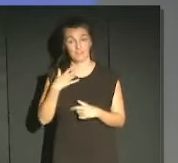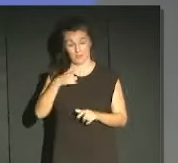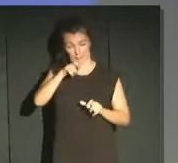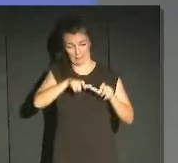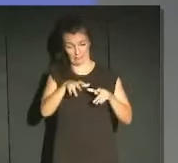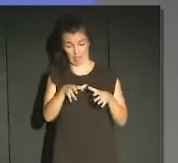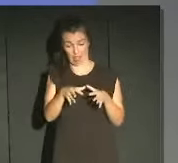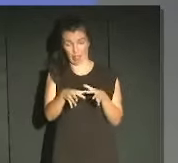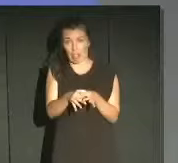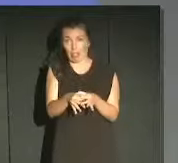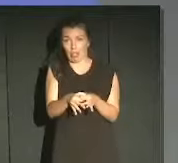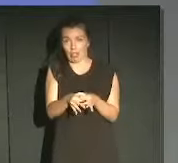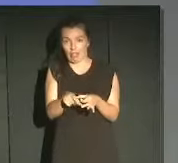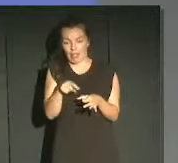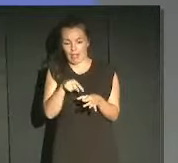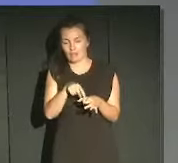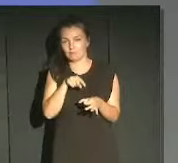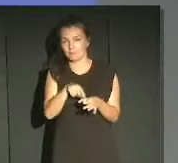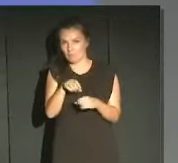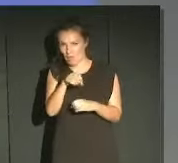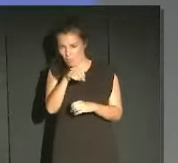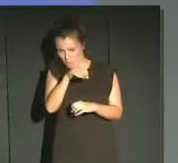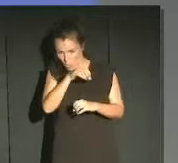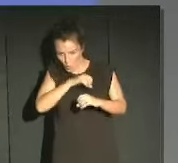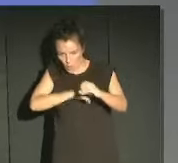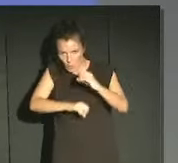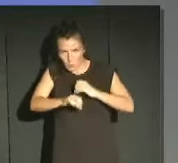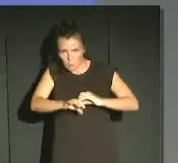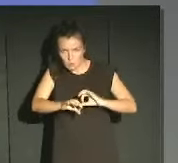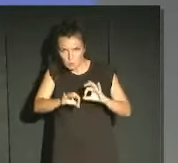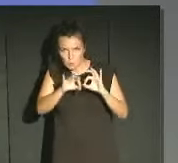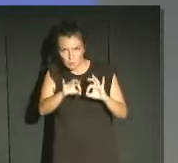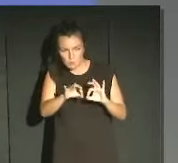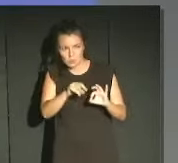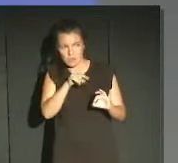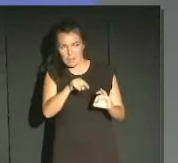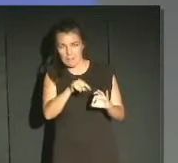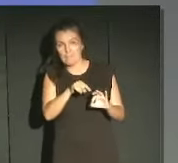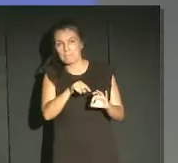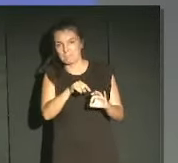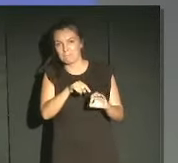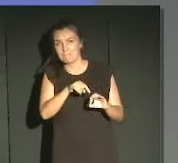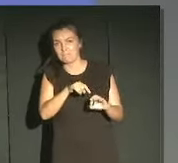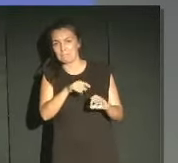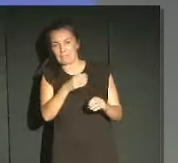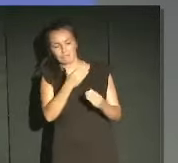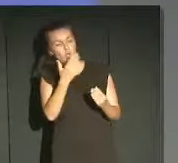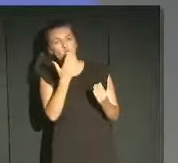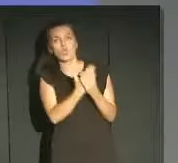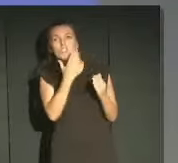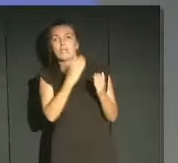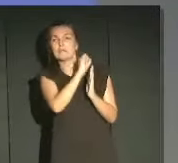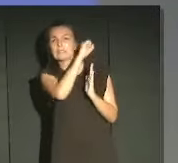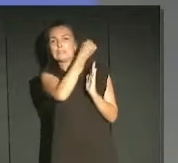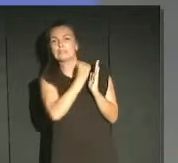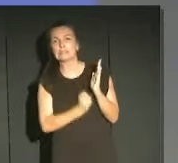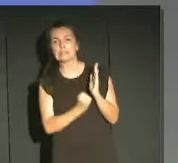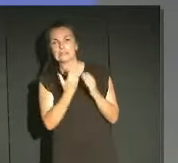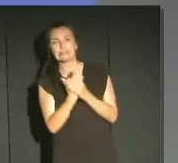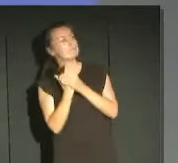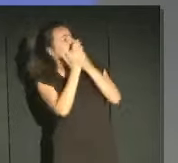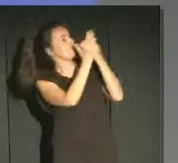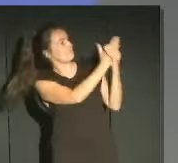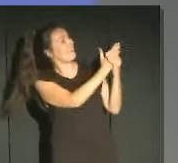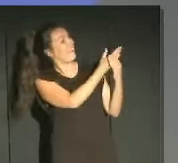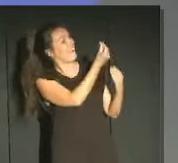personnes organisé etant suffisamment les moyens de monter les dossiers pour aller récupérer un